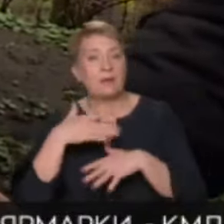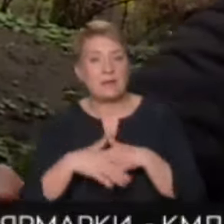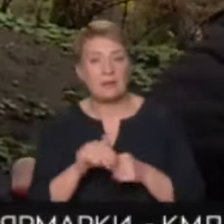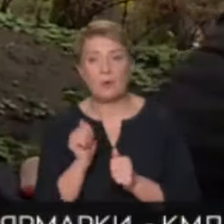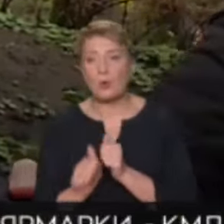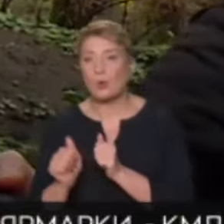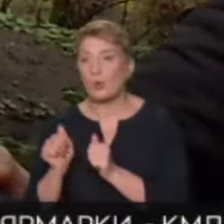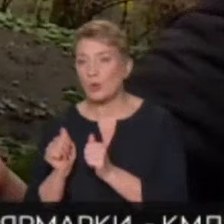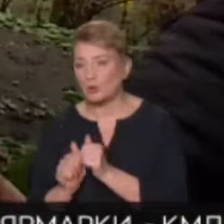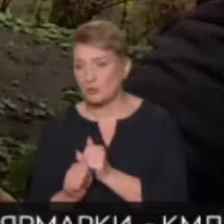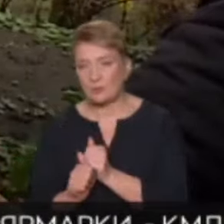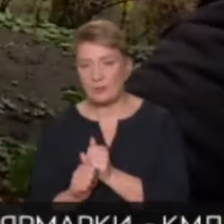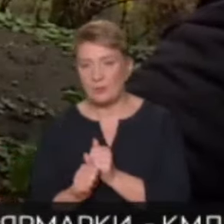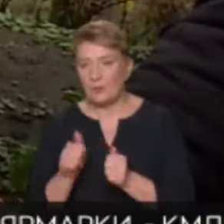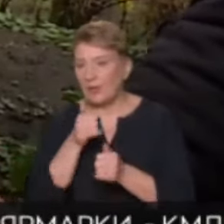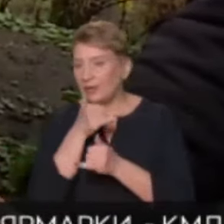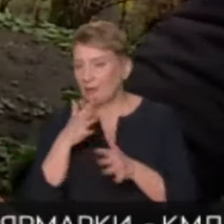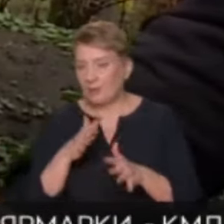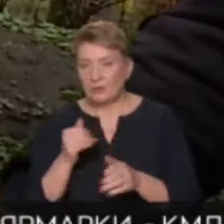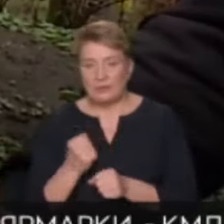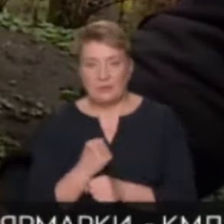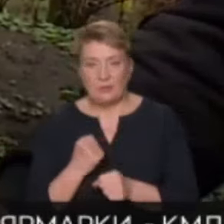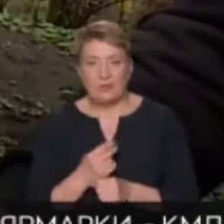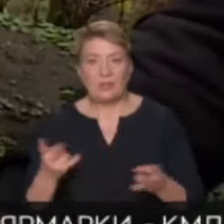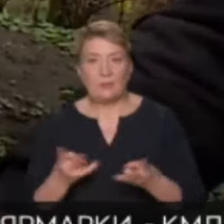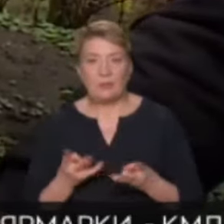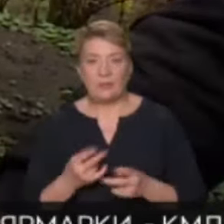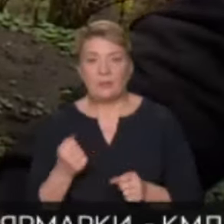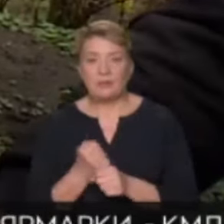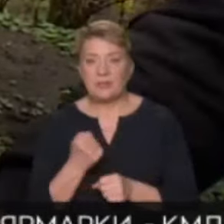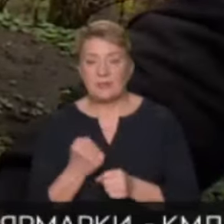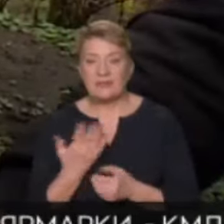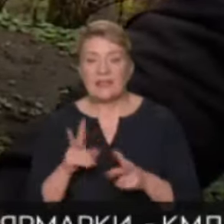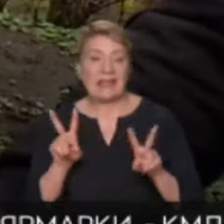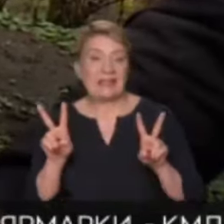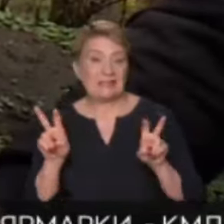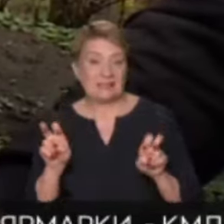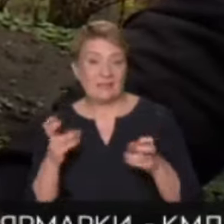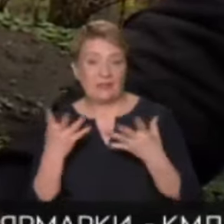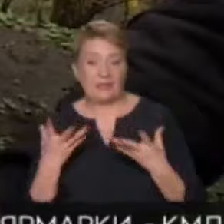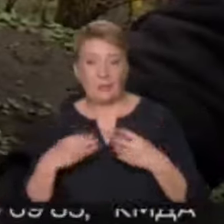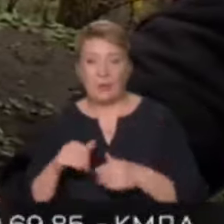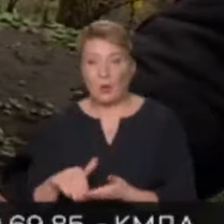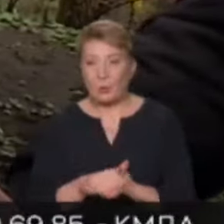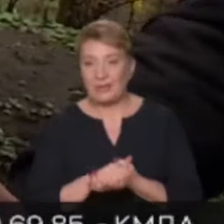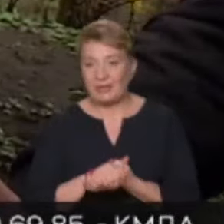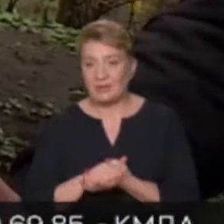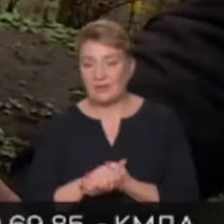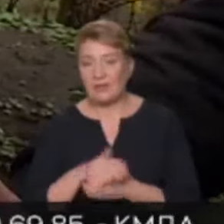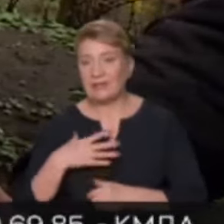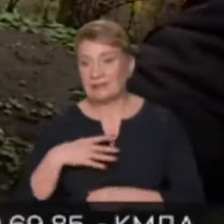ми скульптури просто не зможемо встановити. Потрібно зробити якийсь символ, який би об'єднував загиблих.